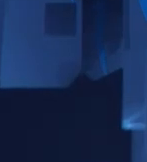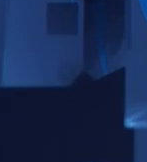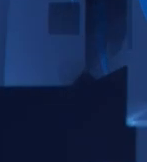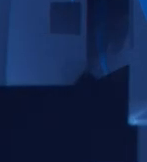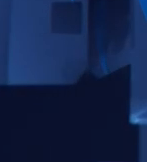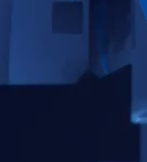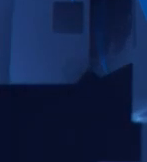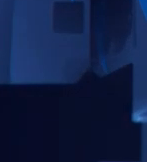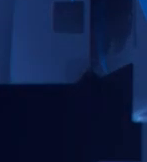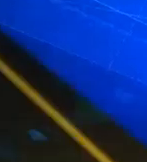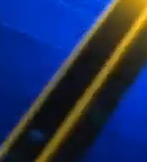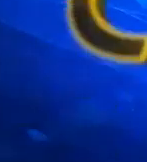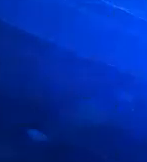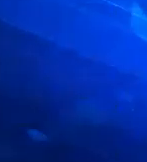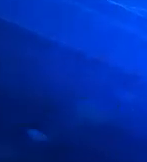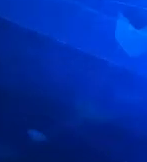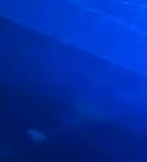Талдықорған.